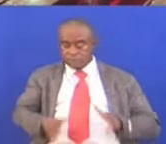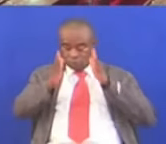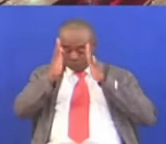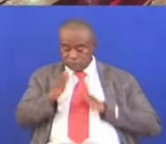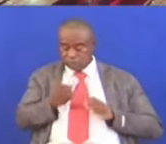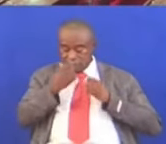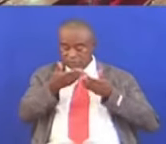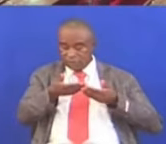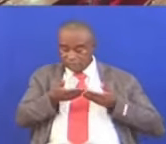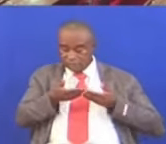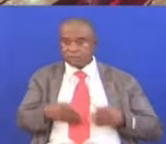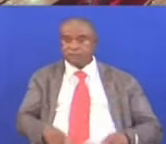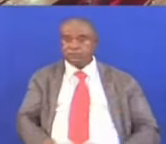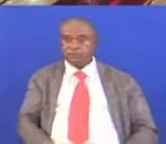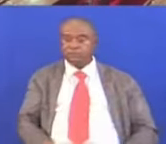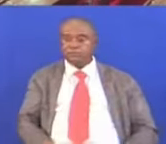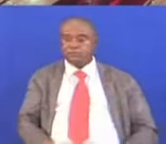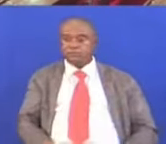mz